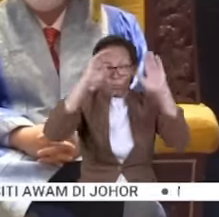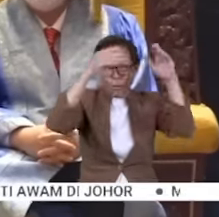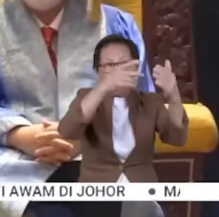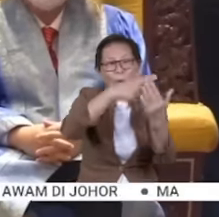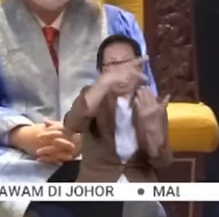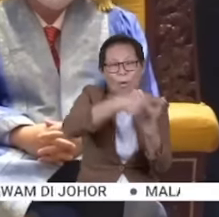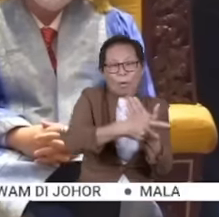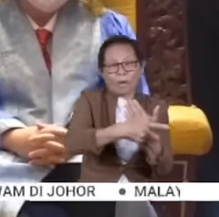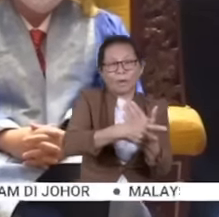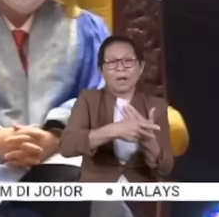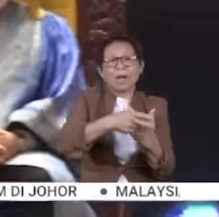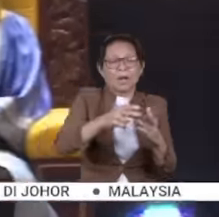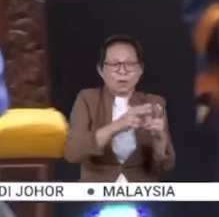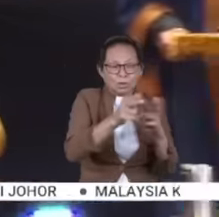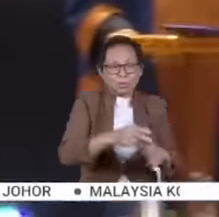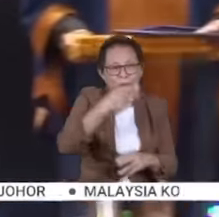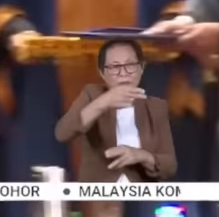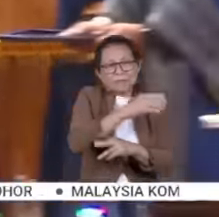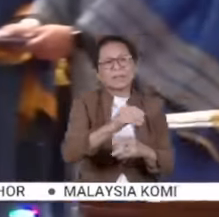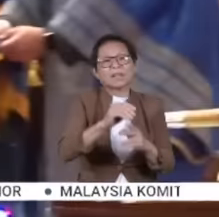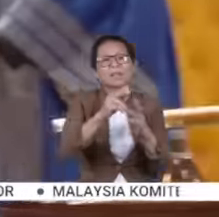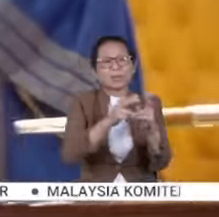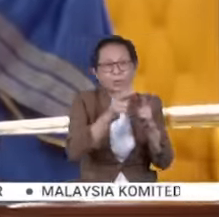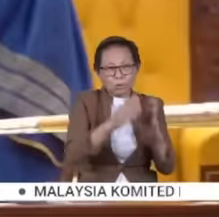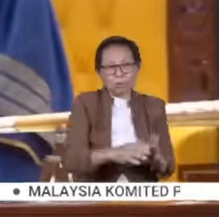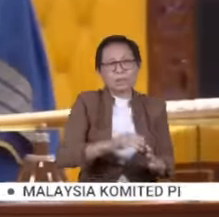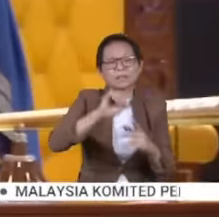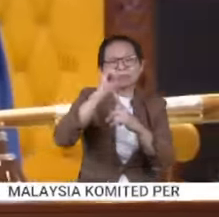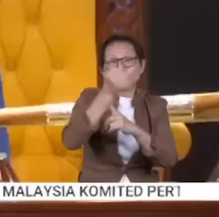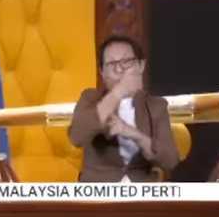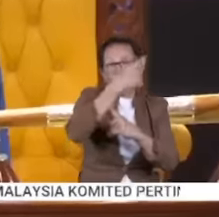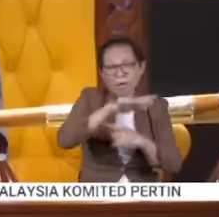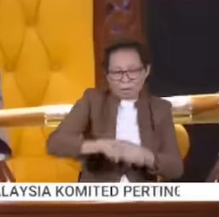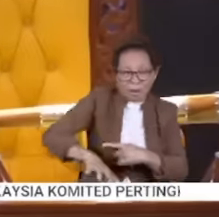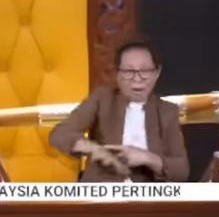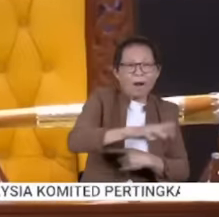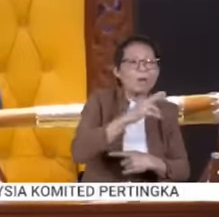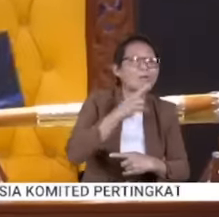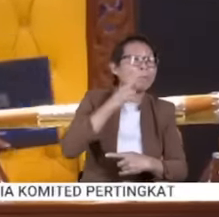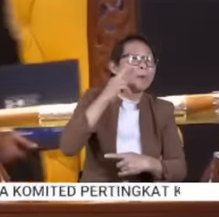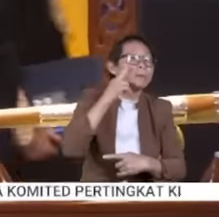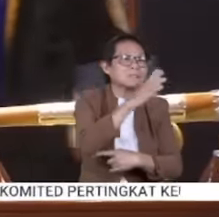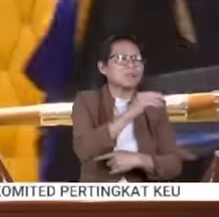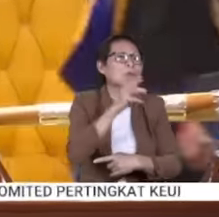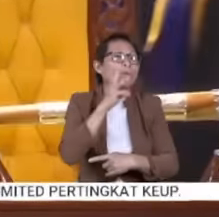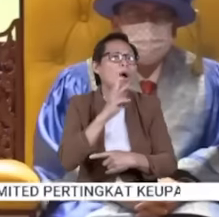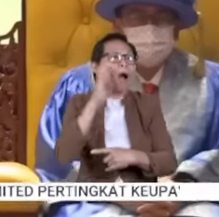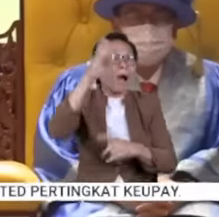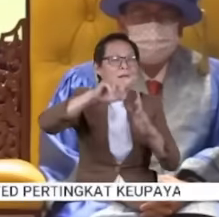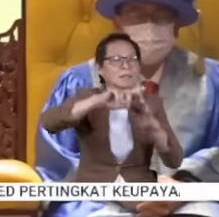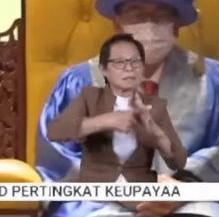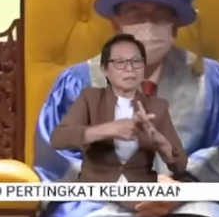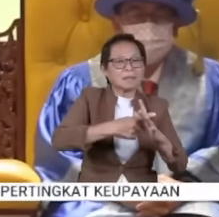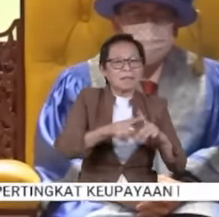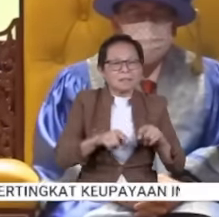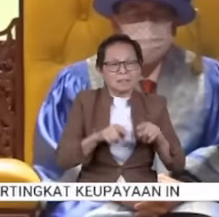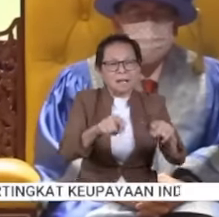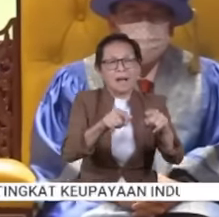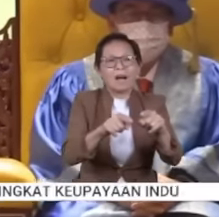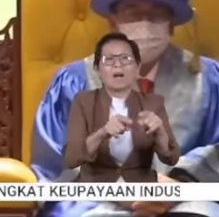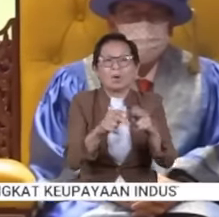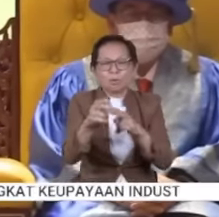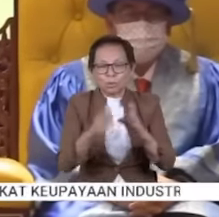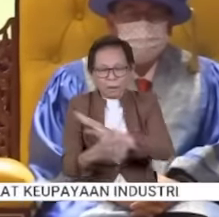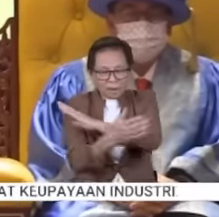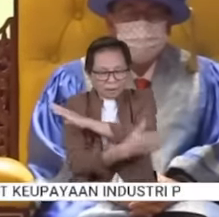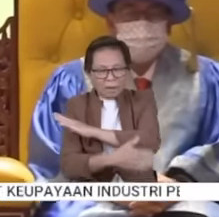ke usawanan hijau dan keusahawanan sosial dalam kalangan remaja wanita dan bakal dilaksana lari dengan rasa keusawanan negara